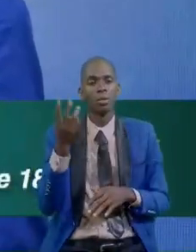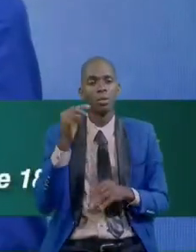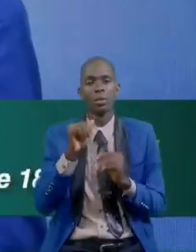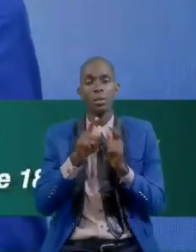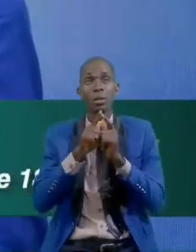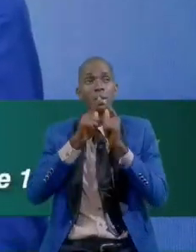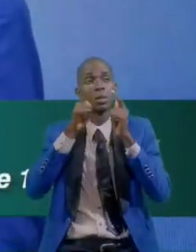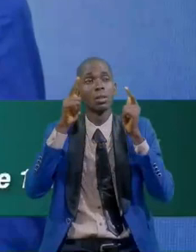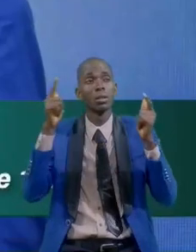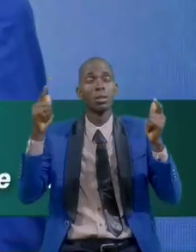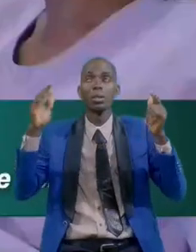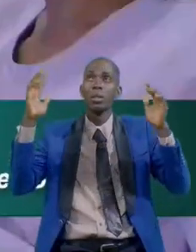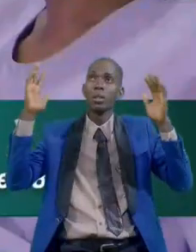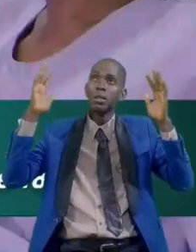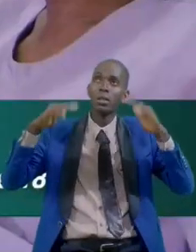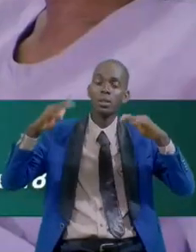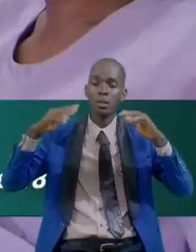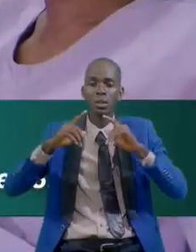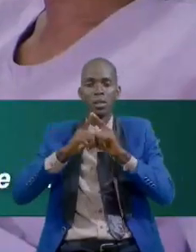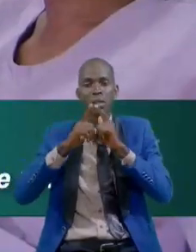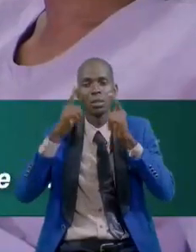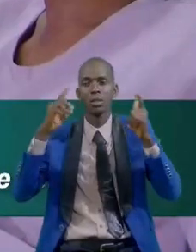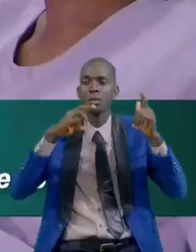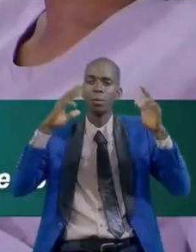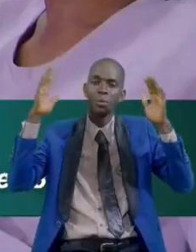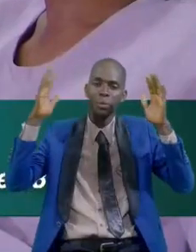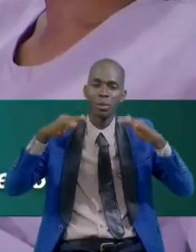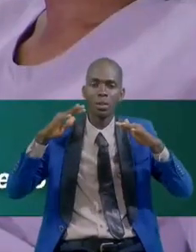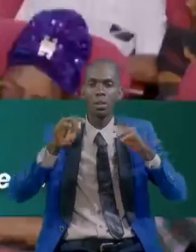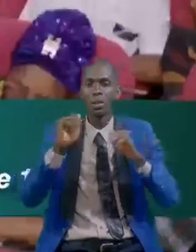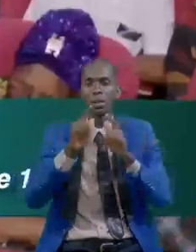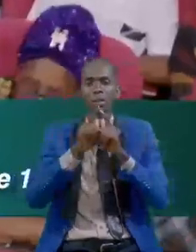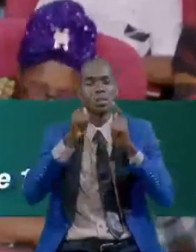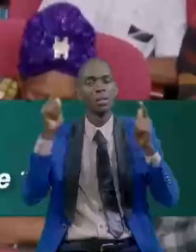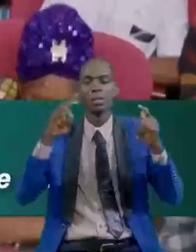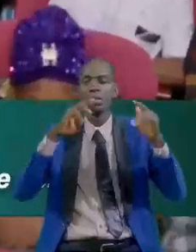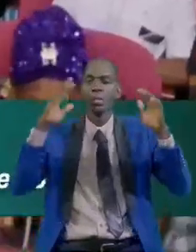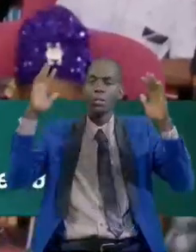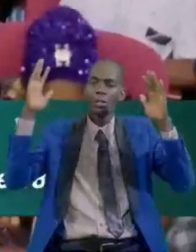pluie. Une forte pluie. Une forte pluie.